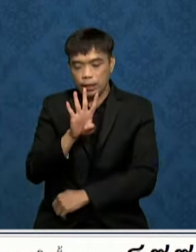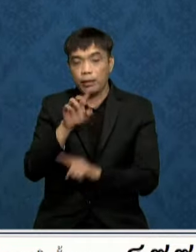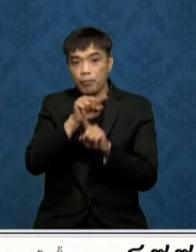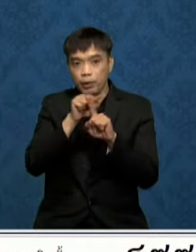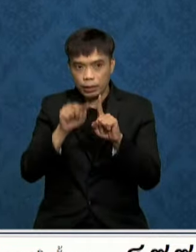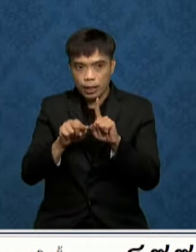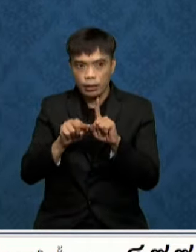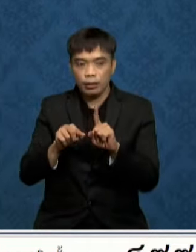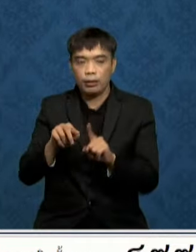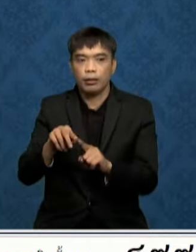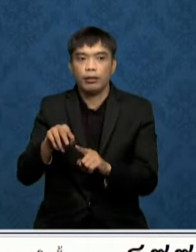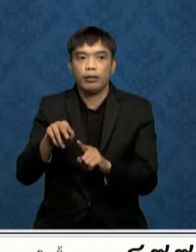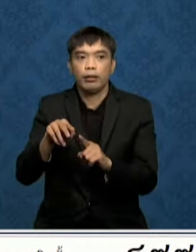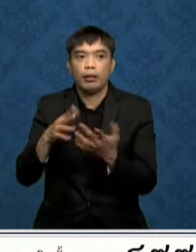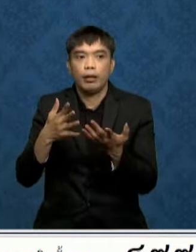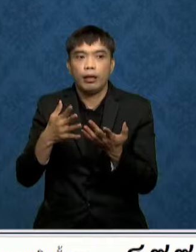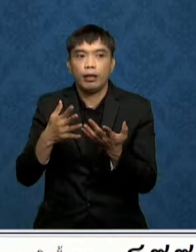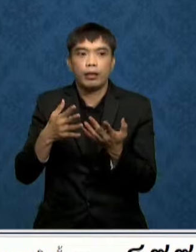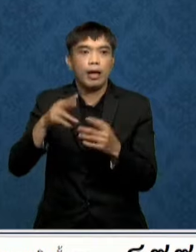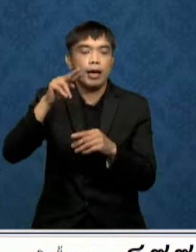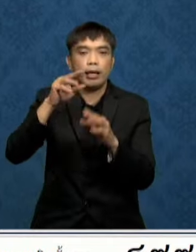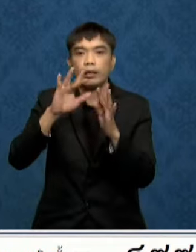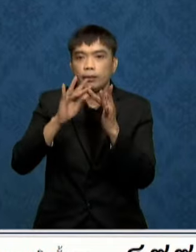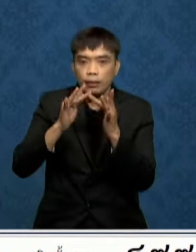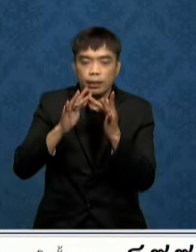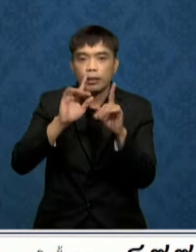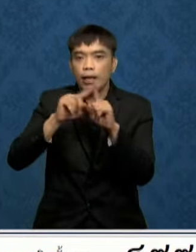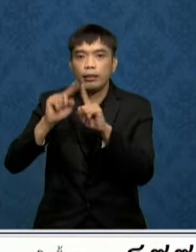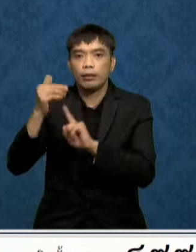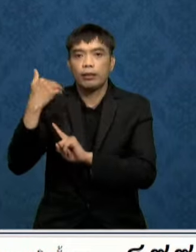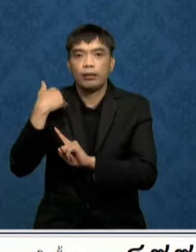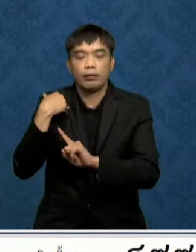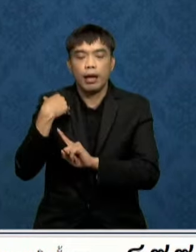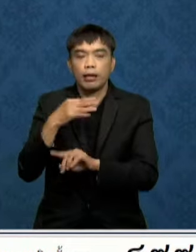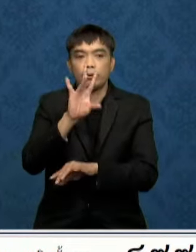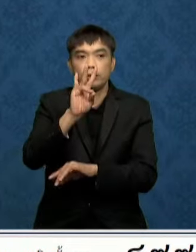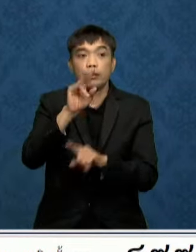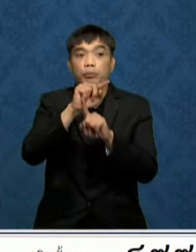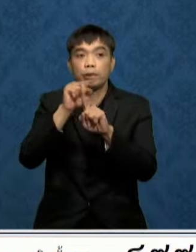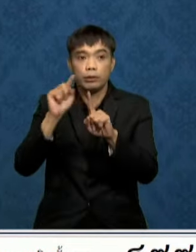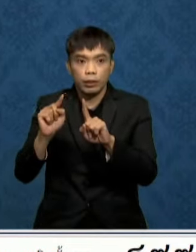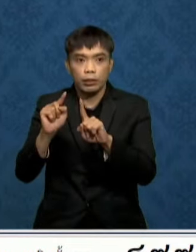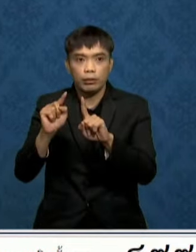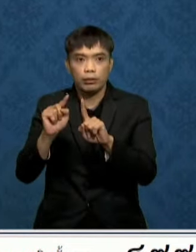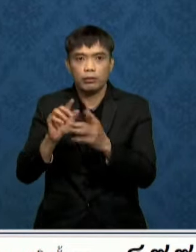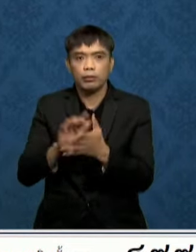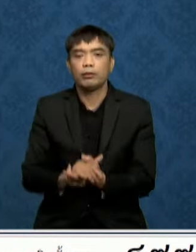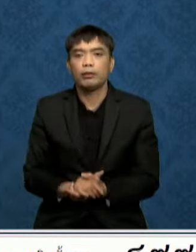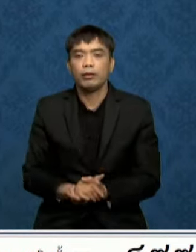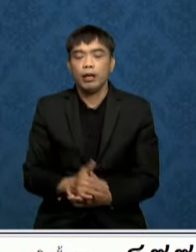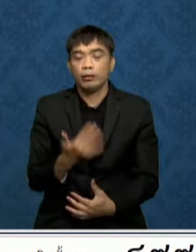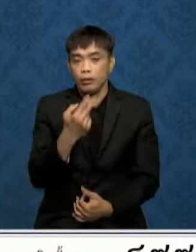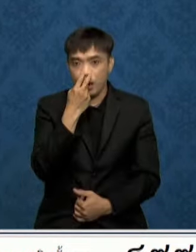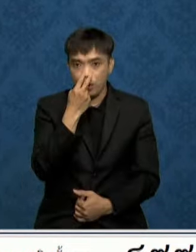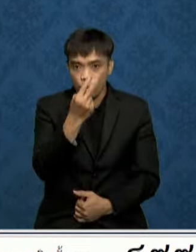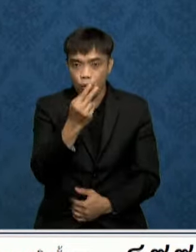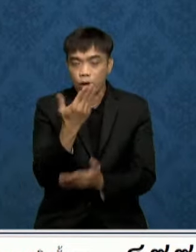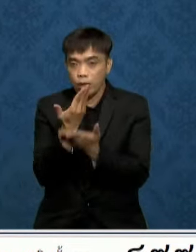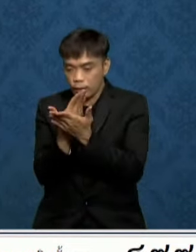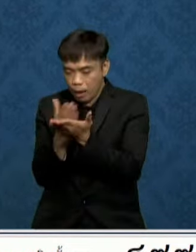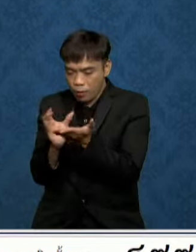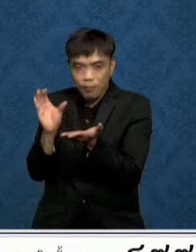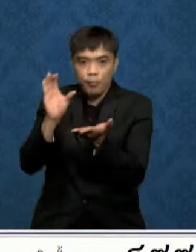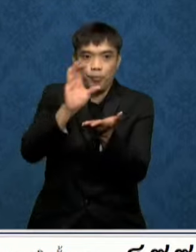เน็ตอีกประมาณ 3%รวมเป็นค่าสาอุปโภคนี่ประมาณ 7%ไอ้ที่มันจะเข้าว่าเป็นรายจ่ายลงทุนจริงๆเนี่ย